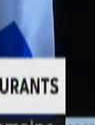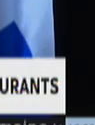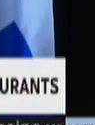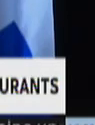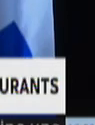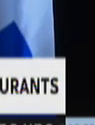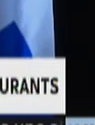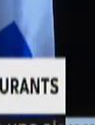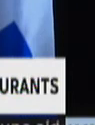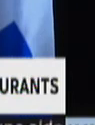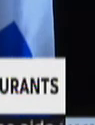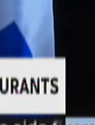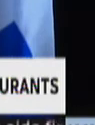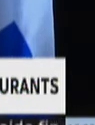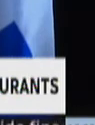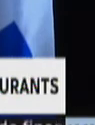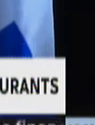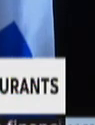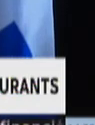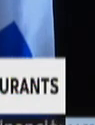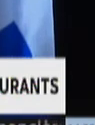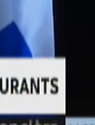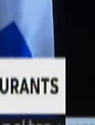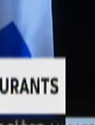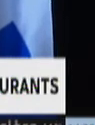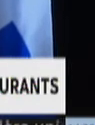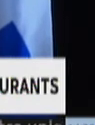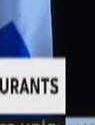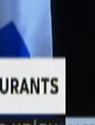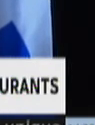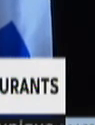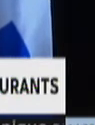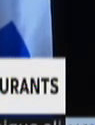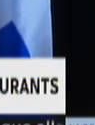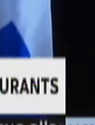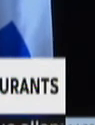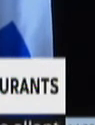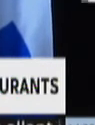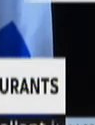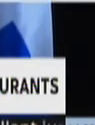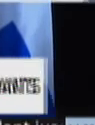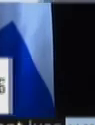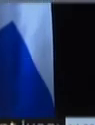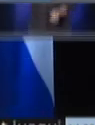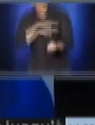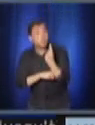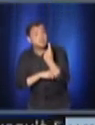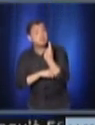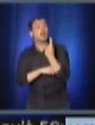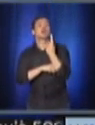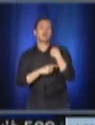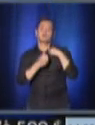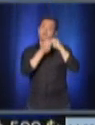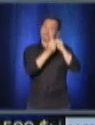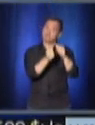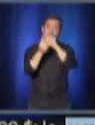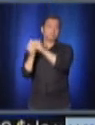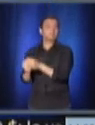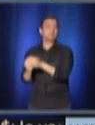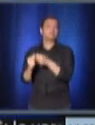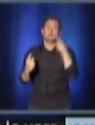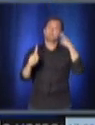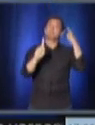que nous allons suivre la situation de très près et faire des ajustements importants pour que les situations ou les